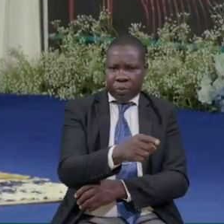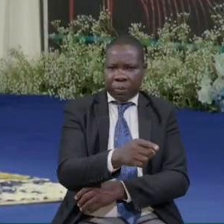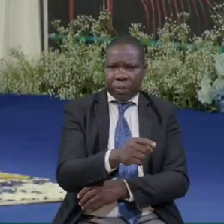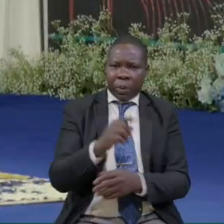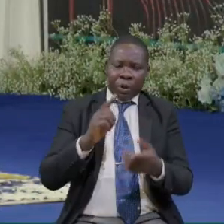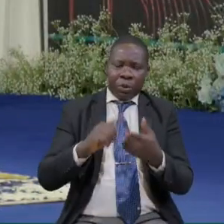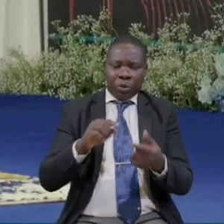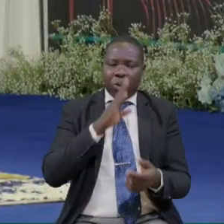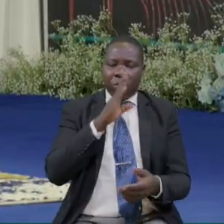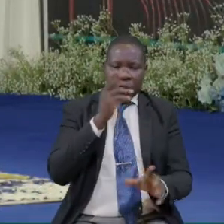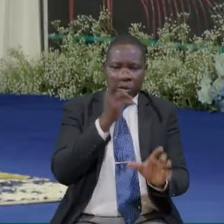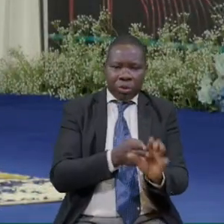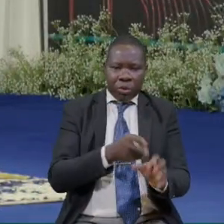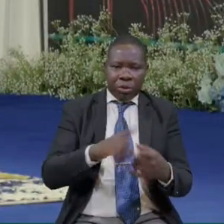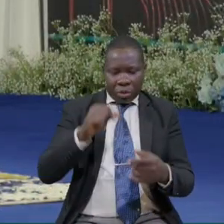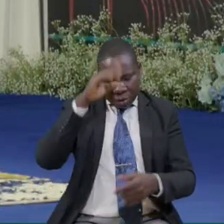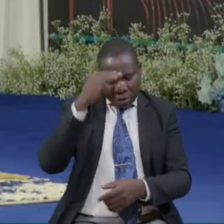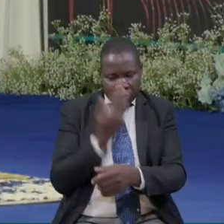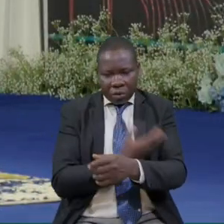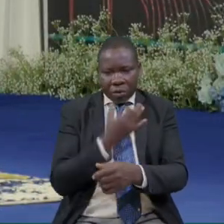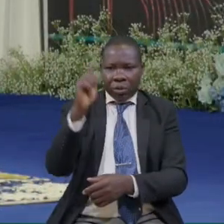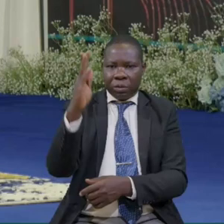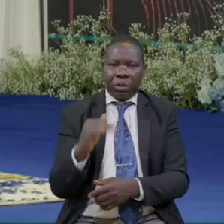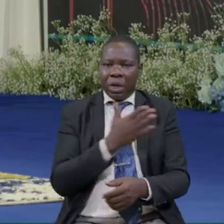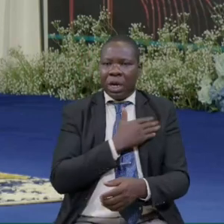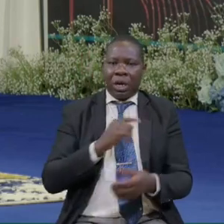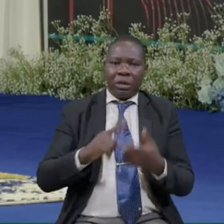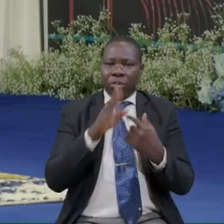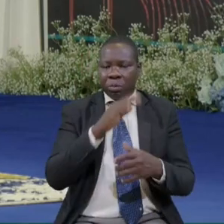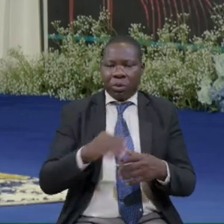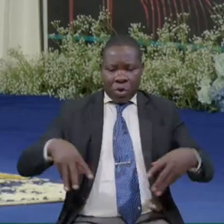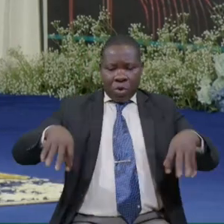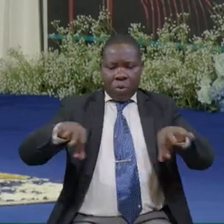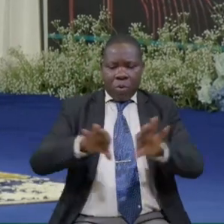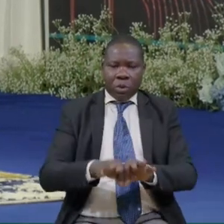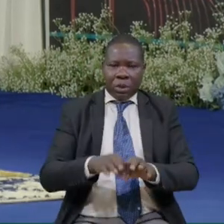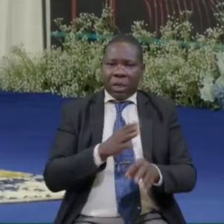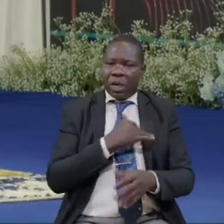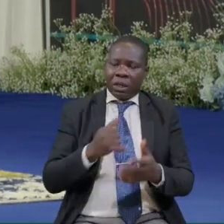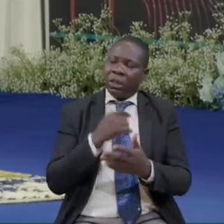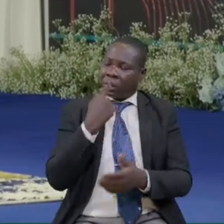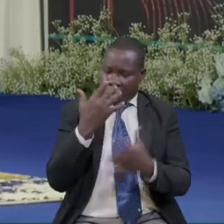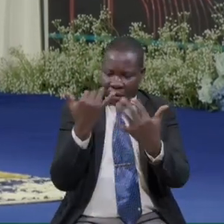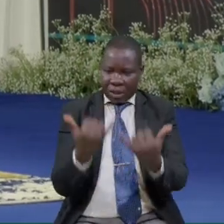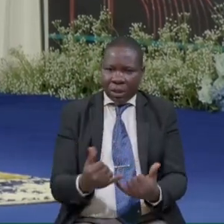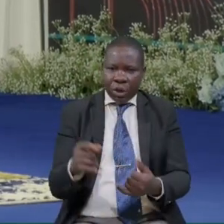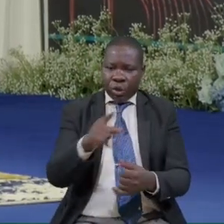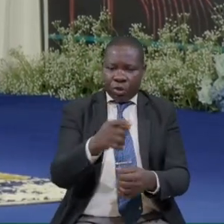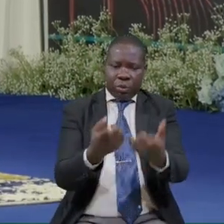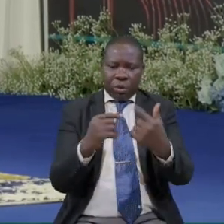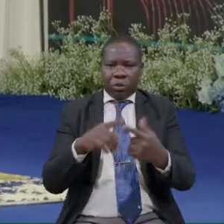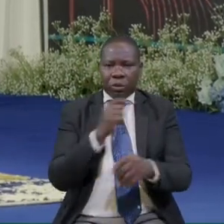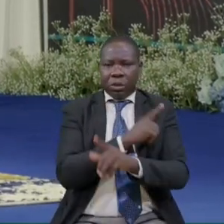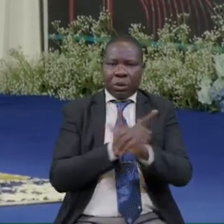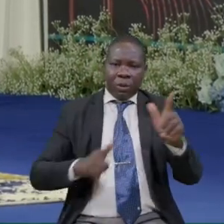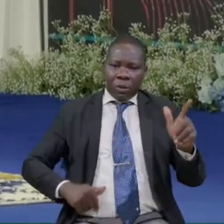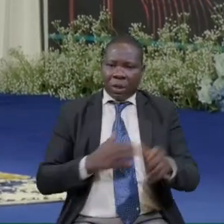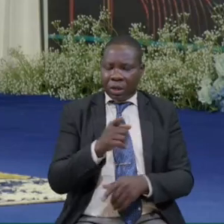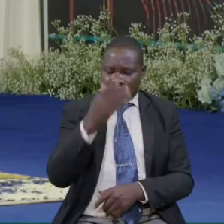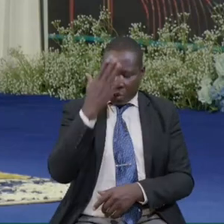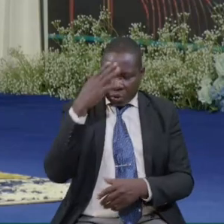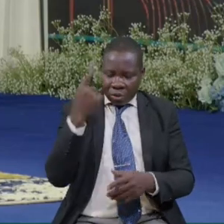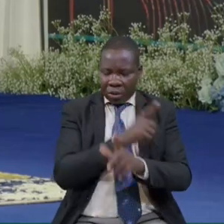pour être conforme au Fils de Dieu et d'être digne. Et que maintenant, venez au Seigneur, vous connaissez le